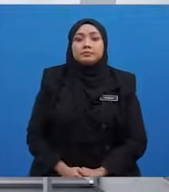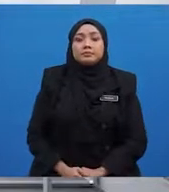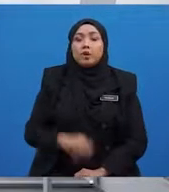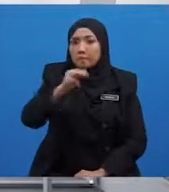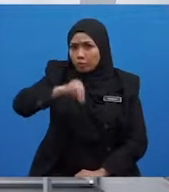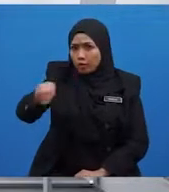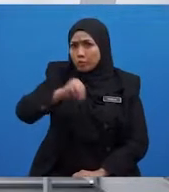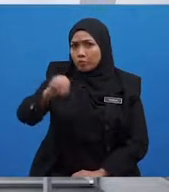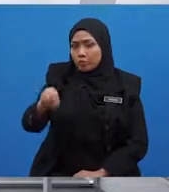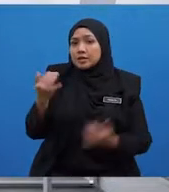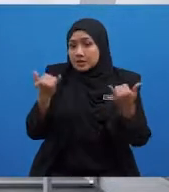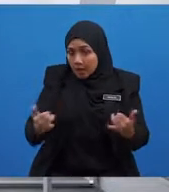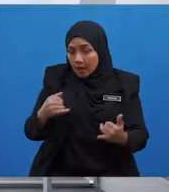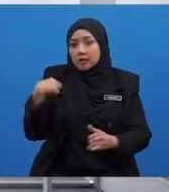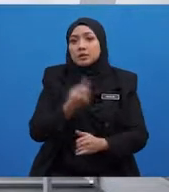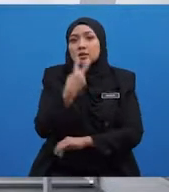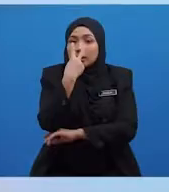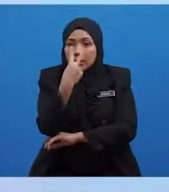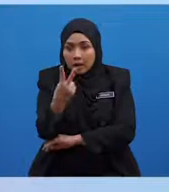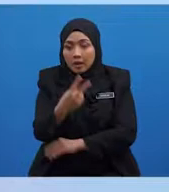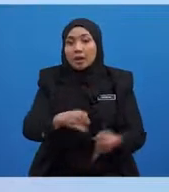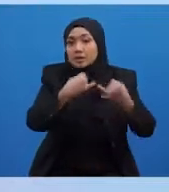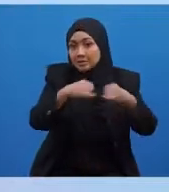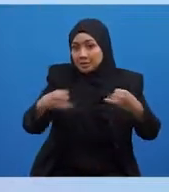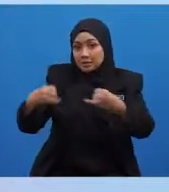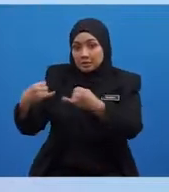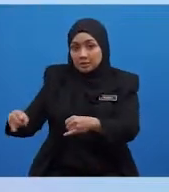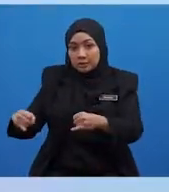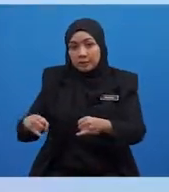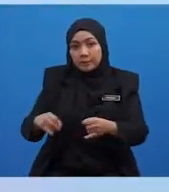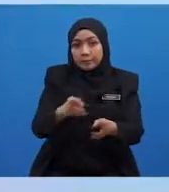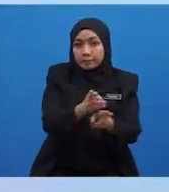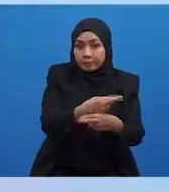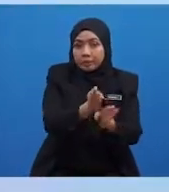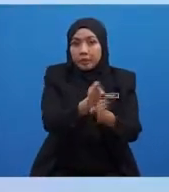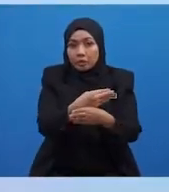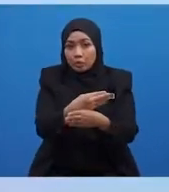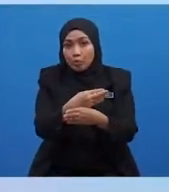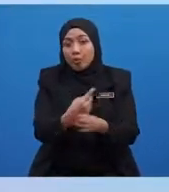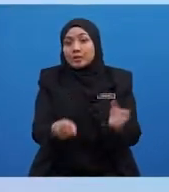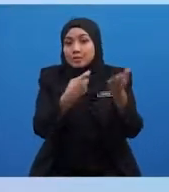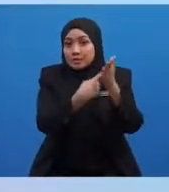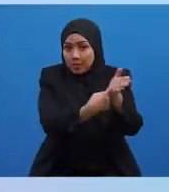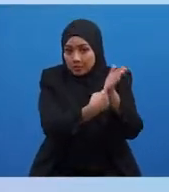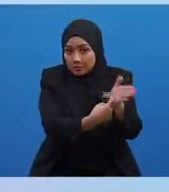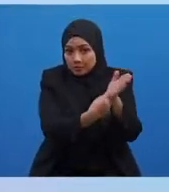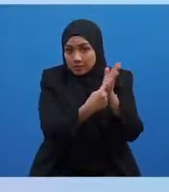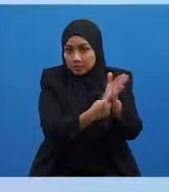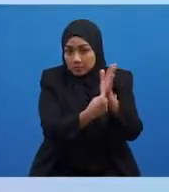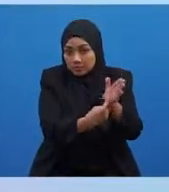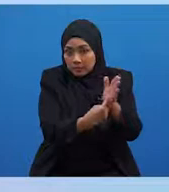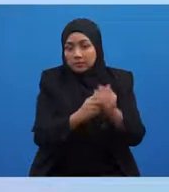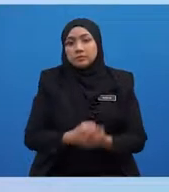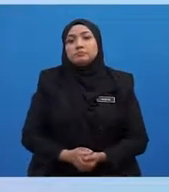Murid-murid, sekarang kita lihat pula pada jenis-jenis reka bentuk jenama. Tahukah murid-murid apa